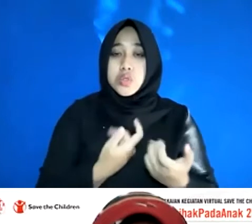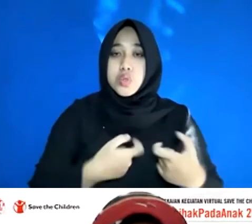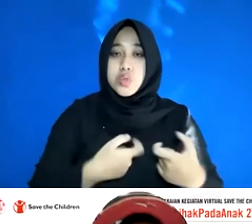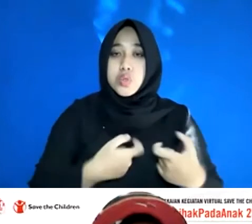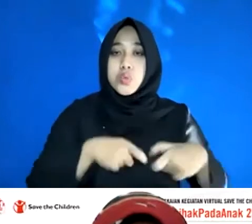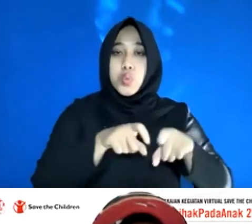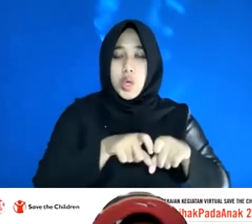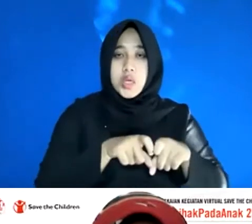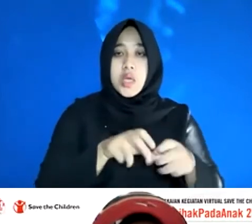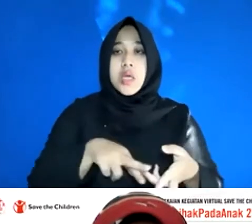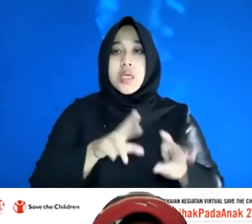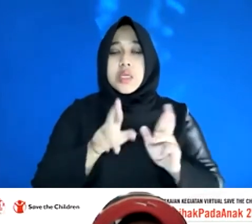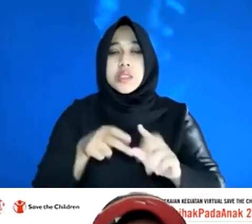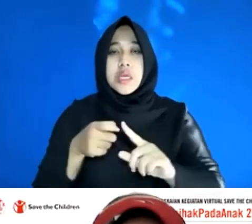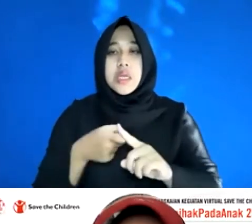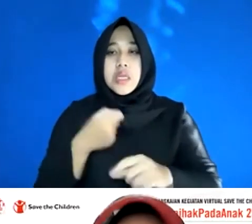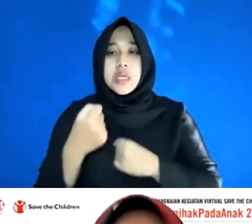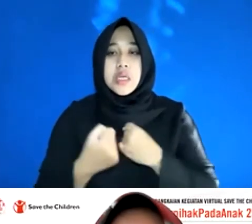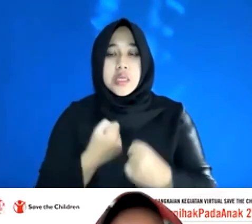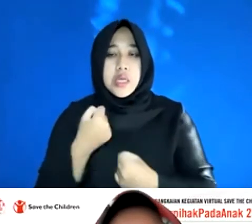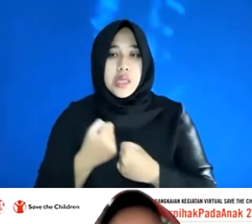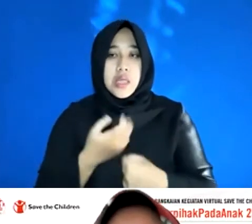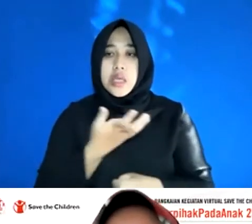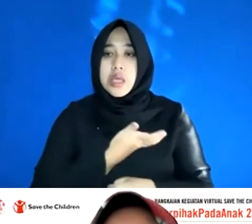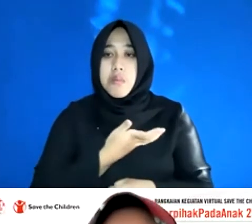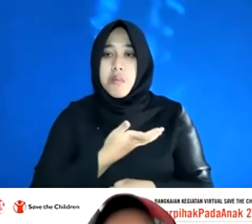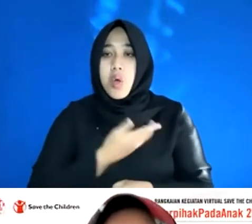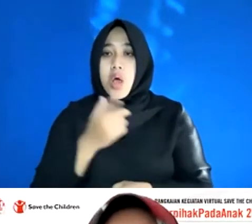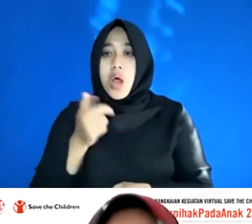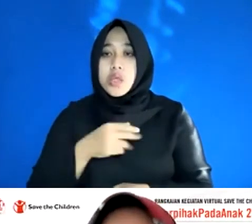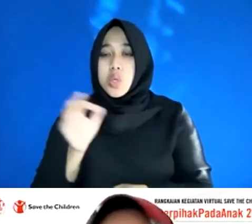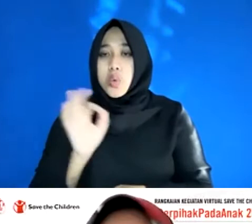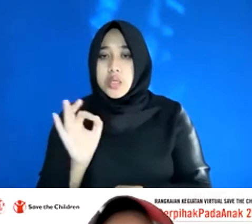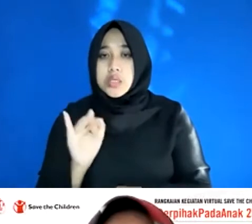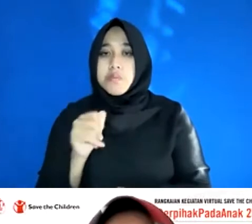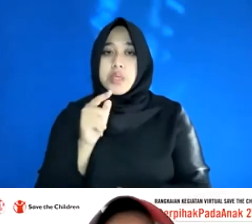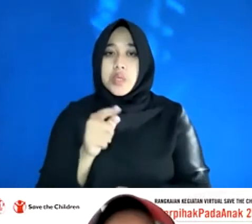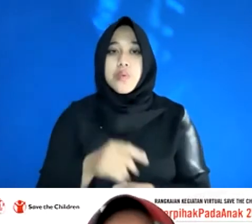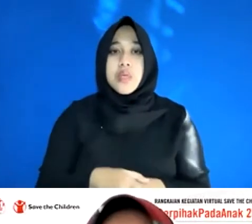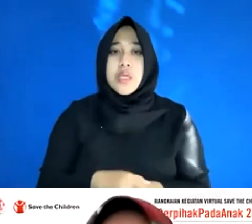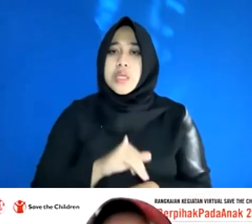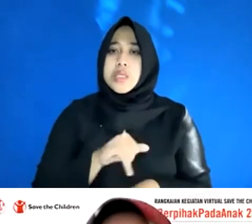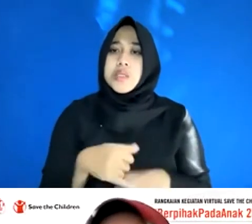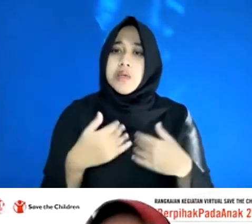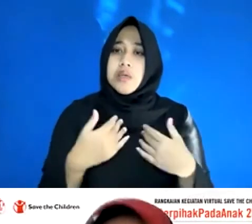dengan rencana dari kegiatan yang diinginkan apa tidak. Semacam itu biasanya kalau kami. Jadi